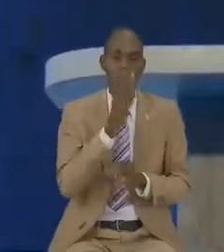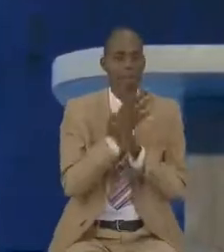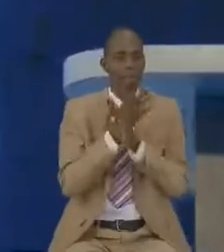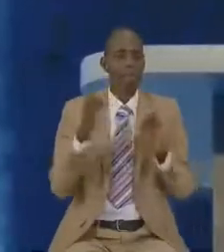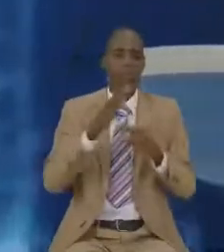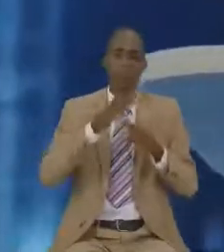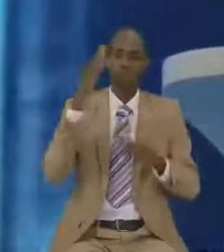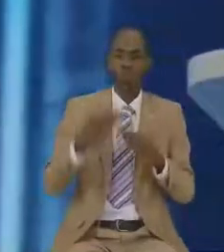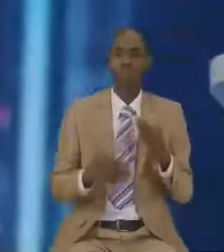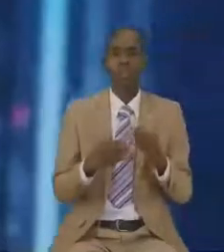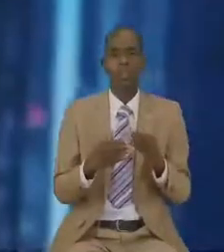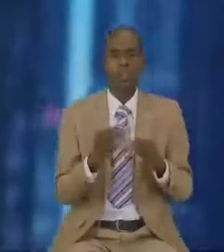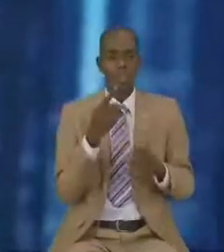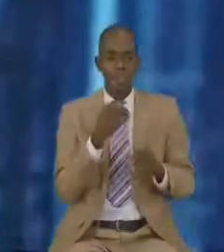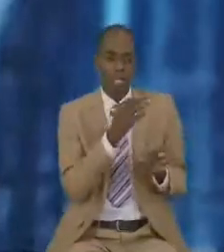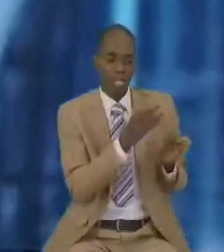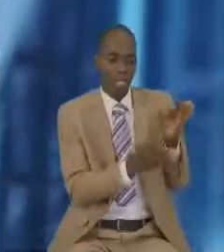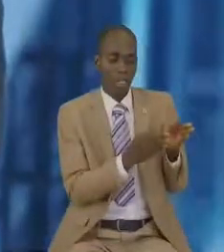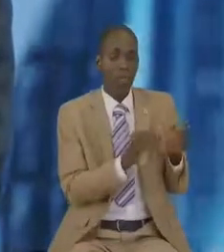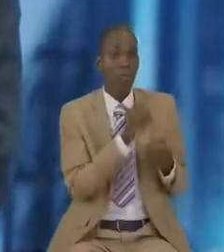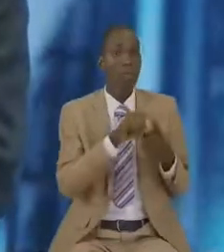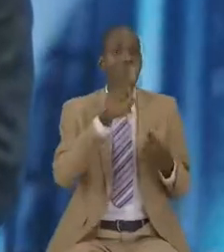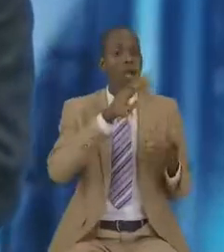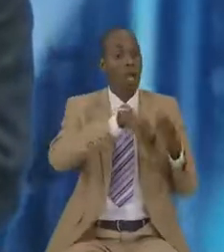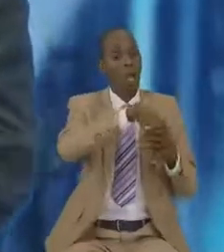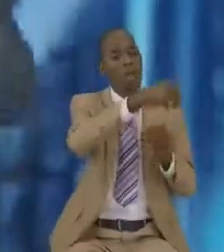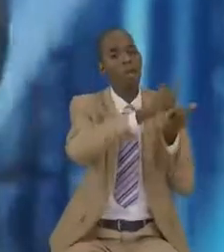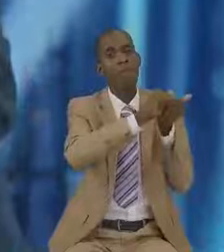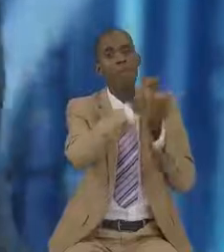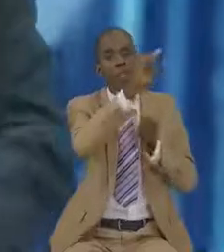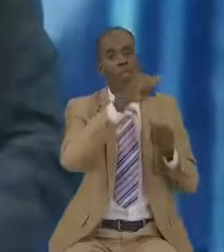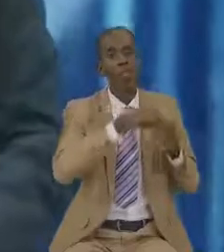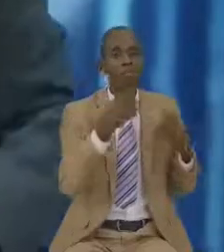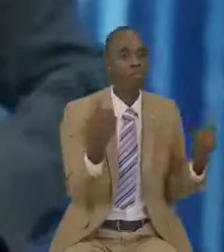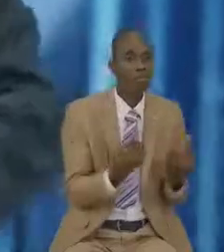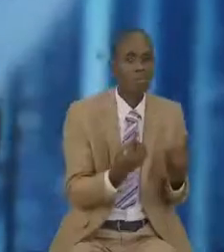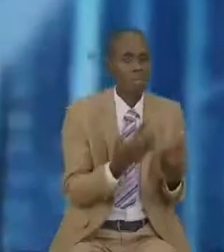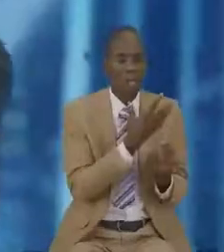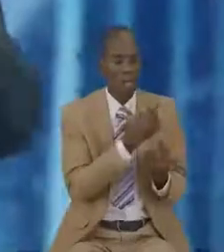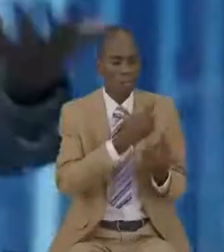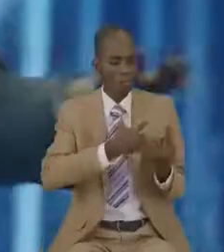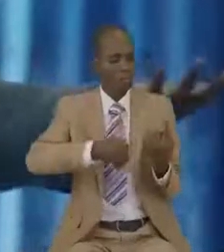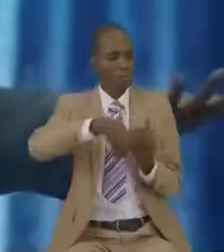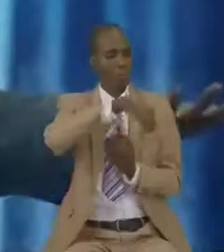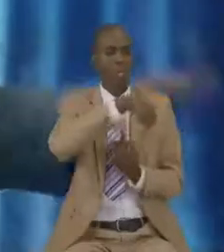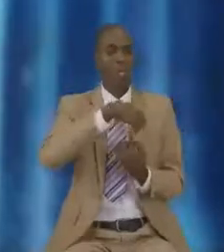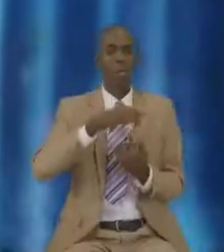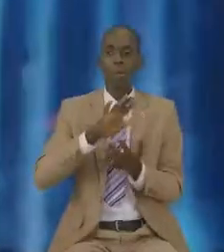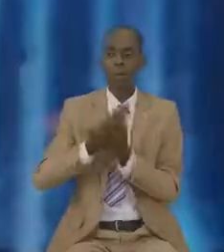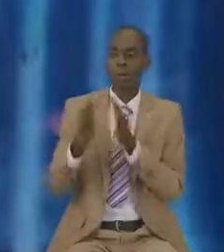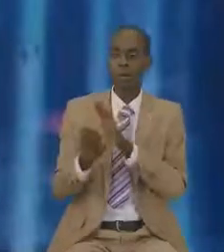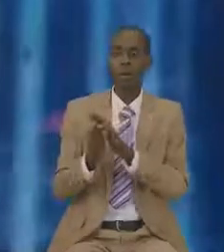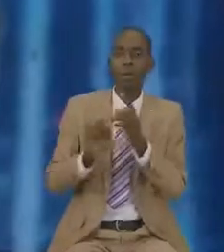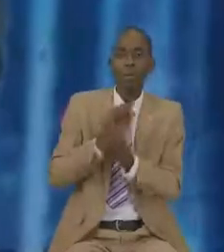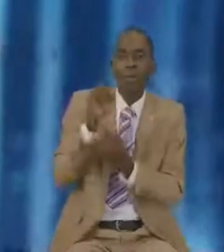si, quand tu étais au dehors, très éloigné, se transforme et devient quand. Et c'est toi